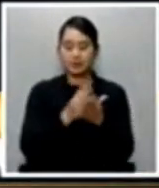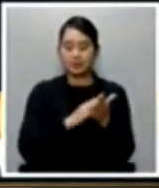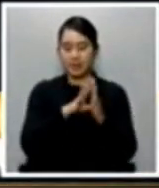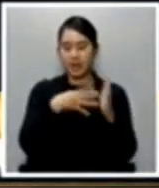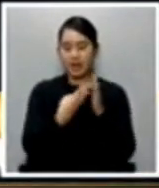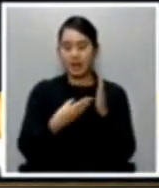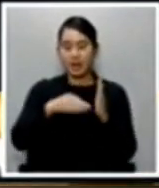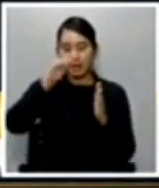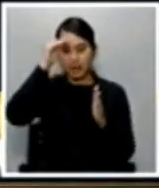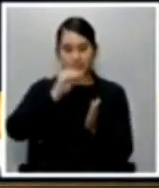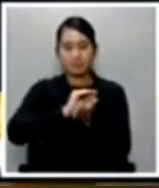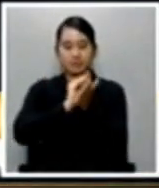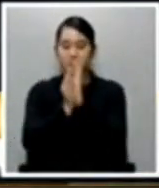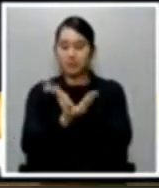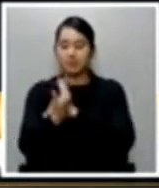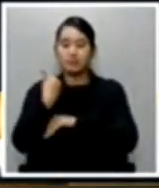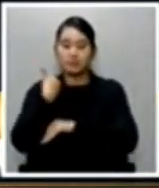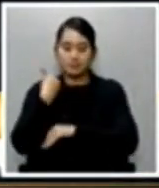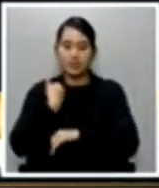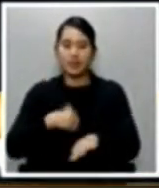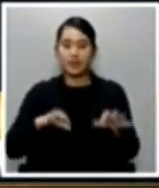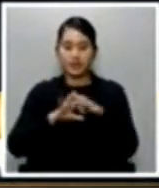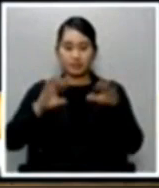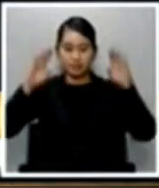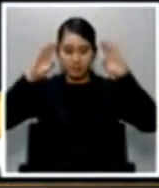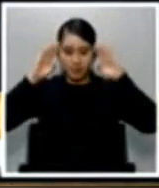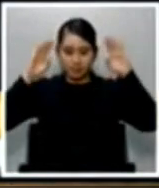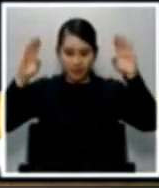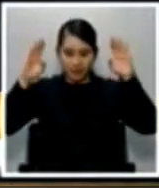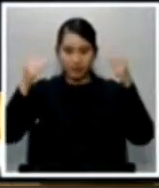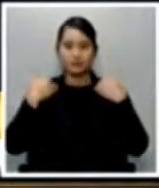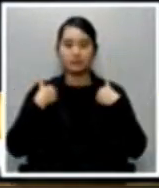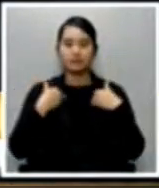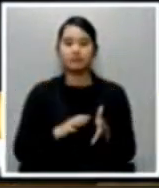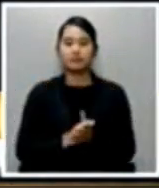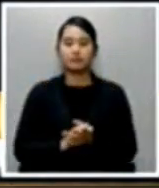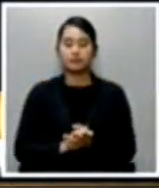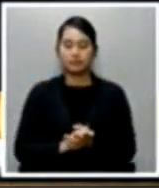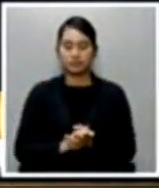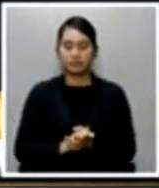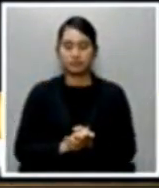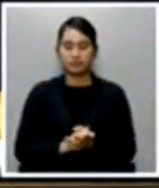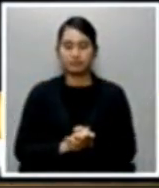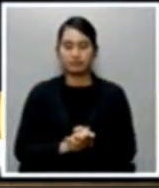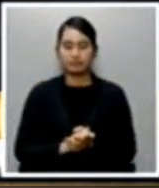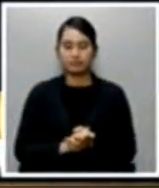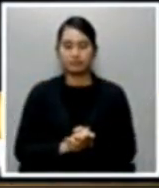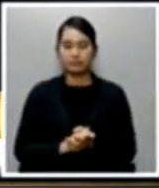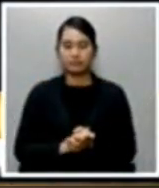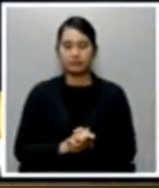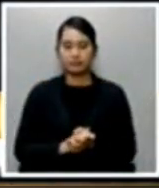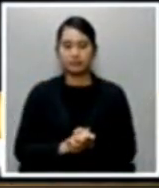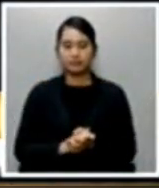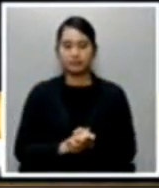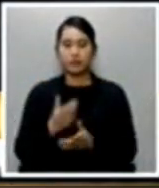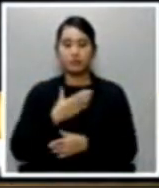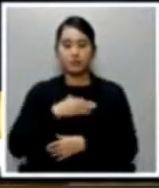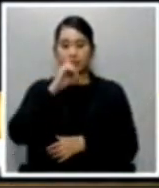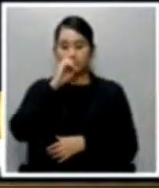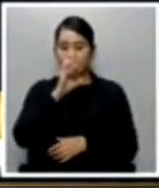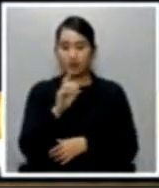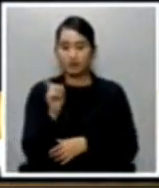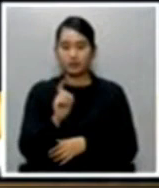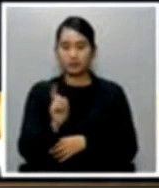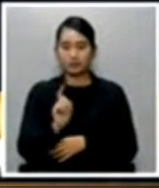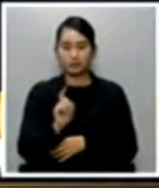าเพื่อที่จะออกมาในเชิงประสบการณ์มากกว่าที่จะเป็นทฤษฎีในห้องเรียนนะครับขอเรียนกับเรียนอย่างนี้ครับก็คือเ